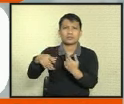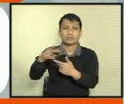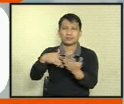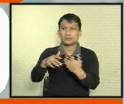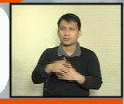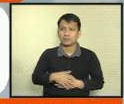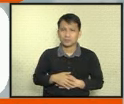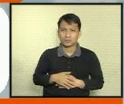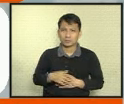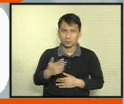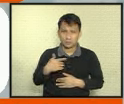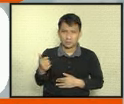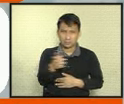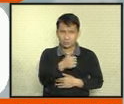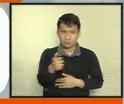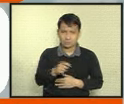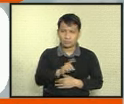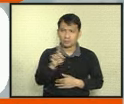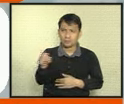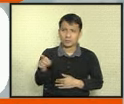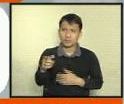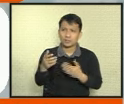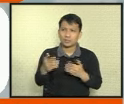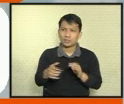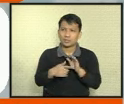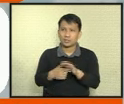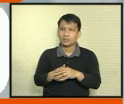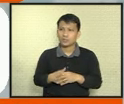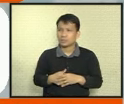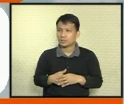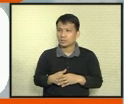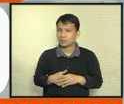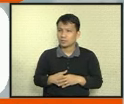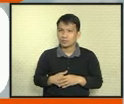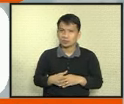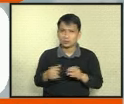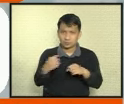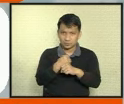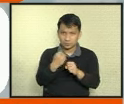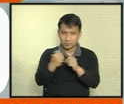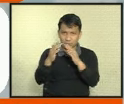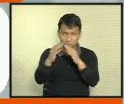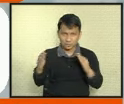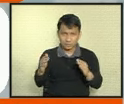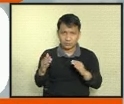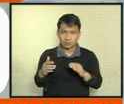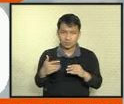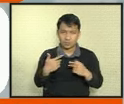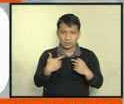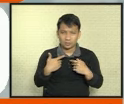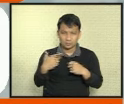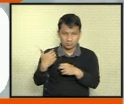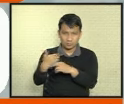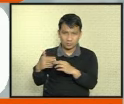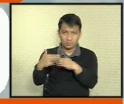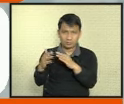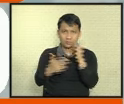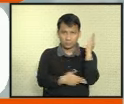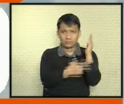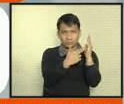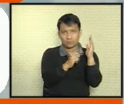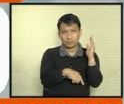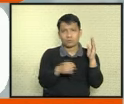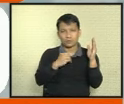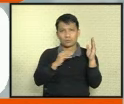lahat pamasahe. Na kami, tapos yung sa hindi pagawa yung bahay nila sa Katarungan, gustong tatulog. Sabi niya, mag-hotel daw, di